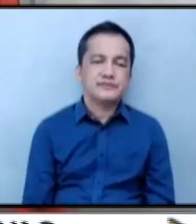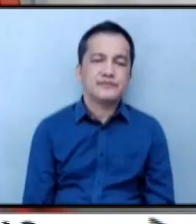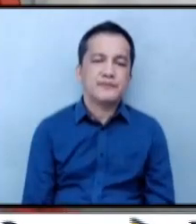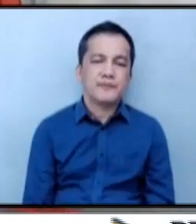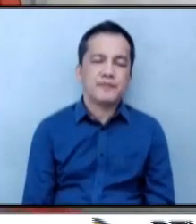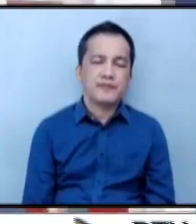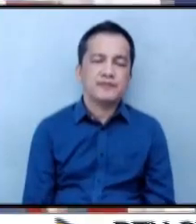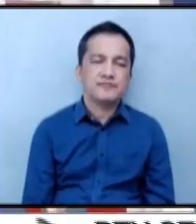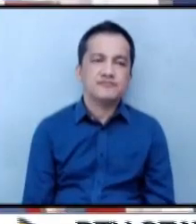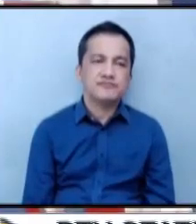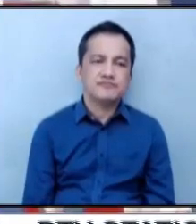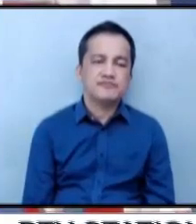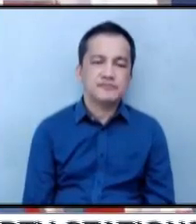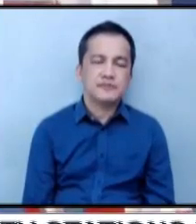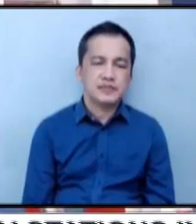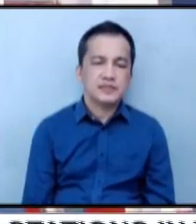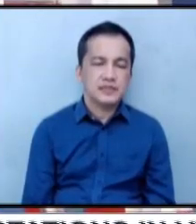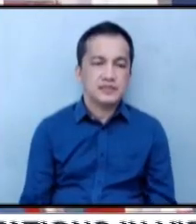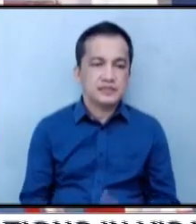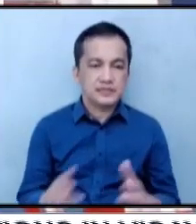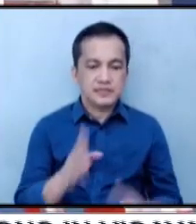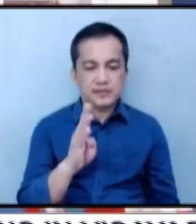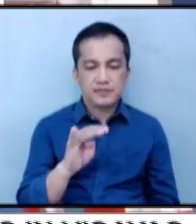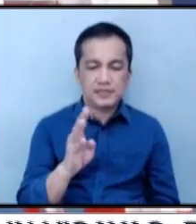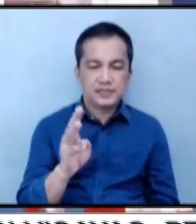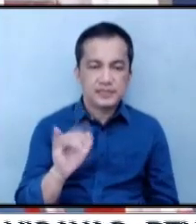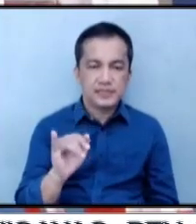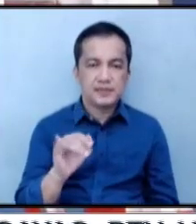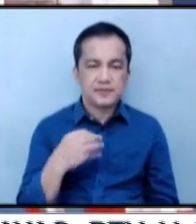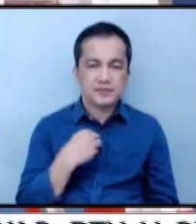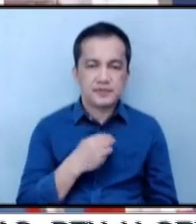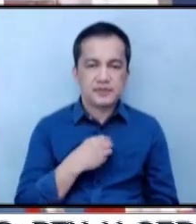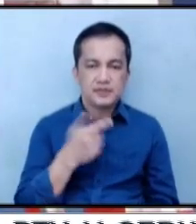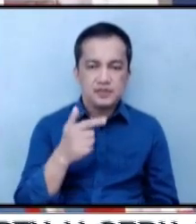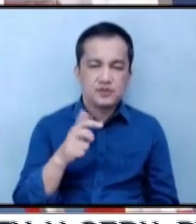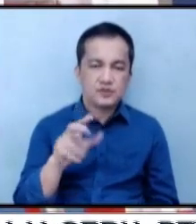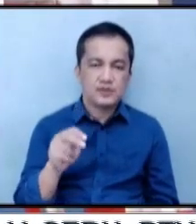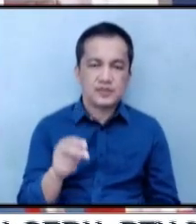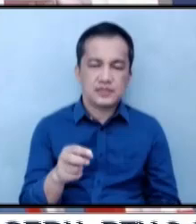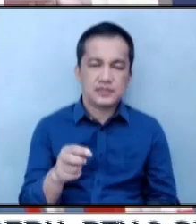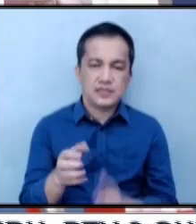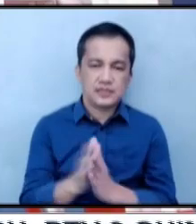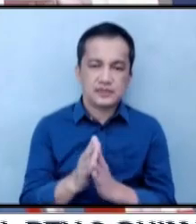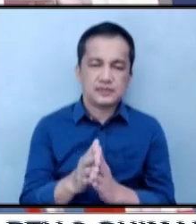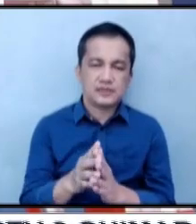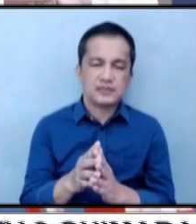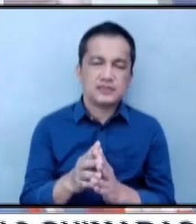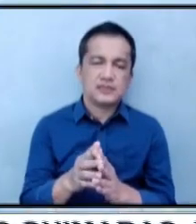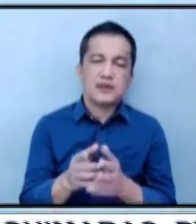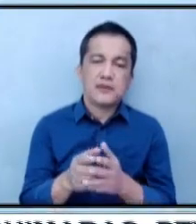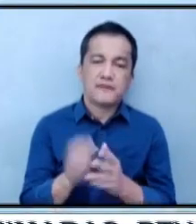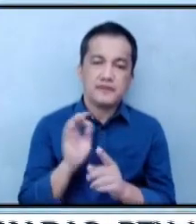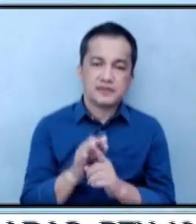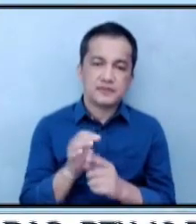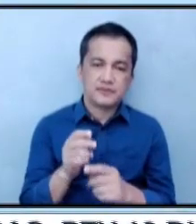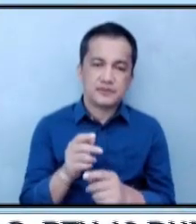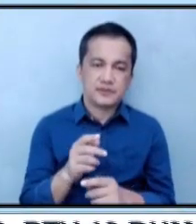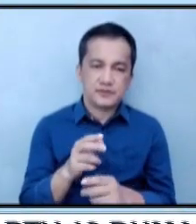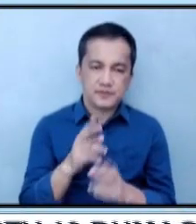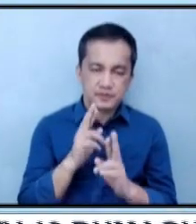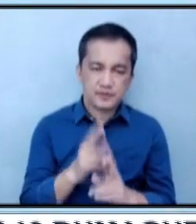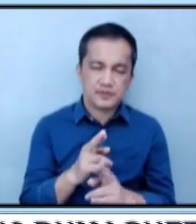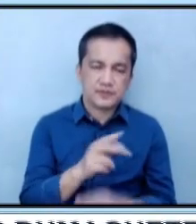BINI member na si Gwen, hiniling sa fans na respetuhin ang kanilang privacy.